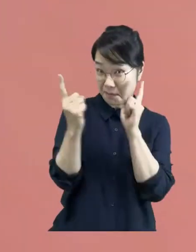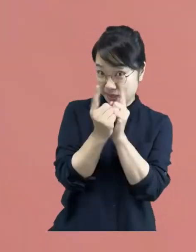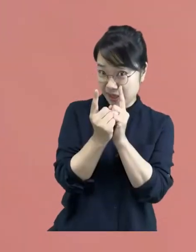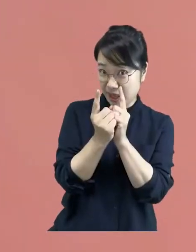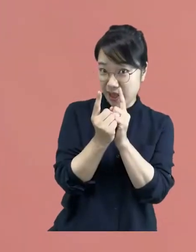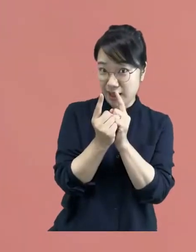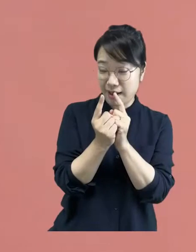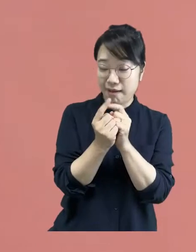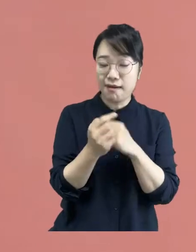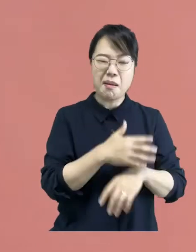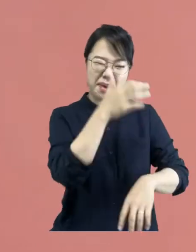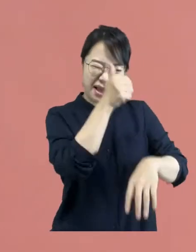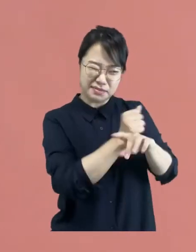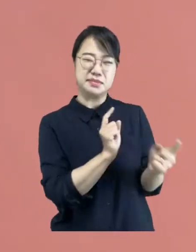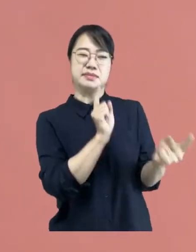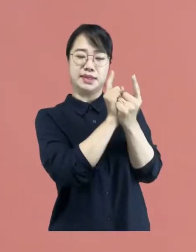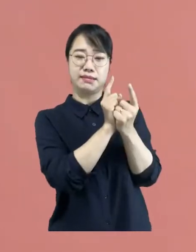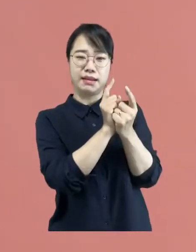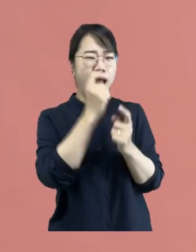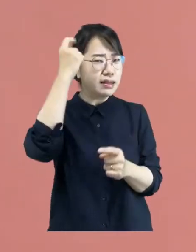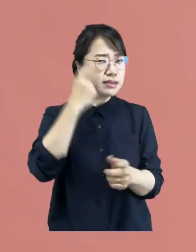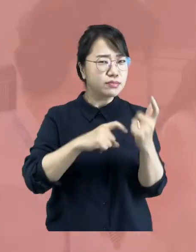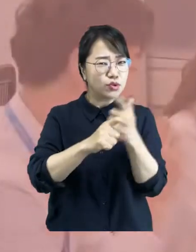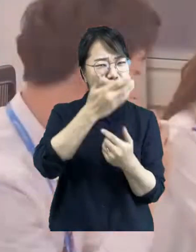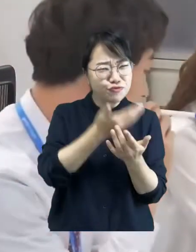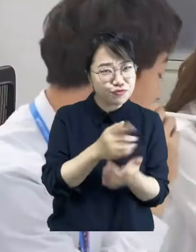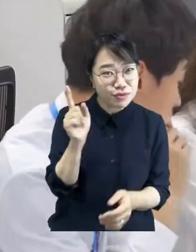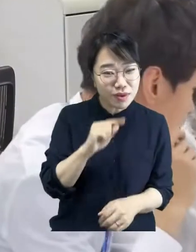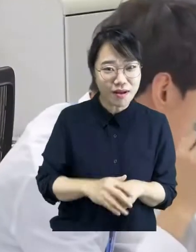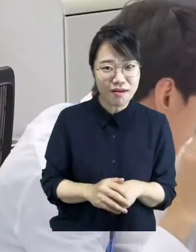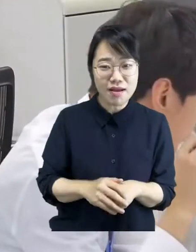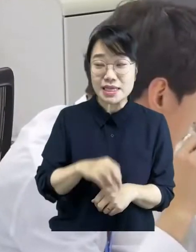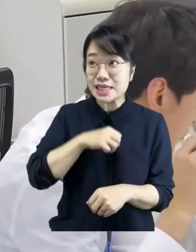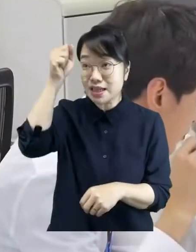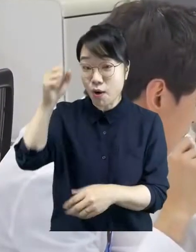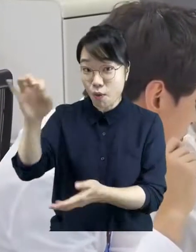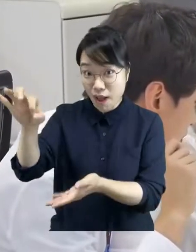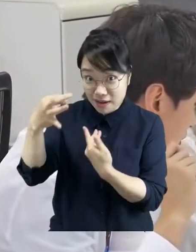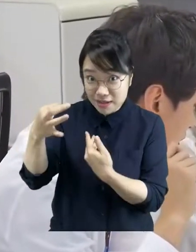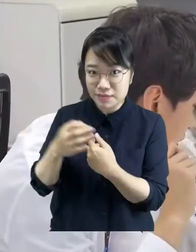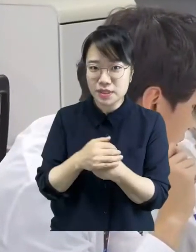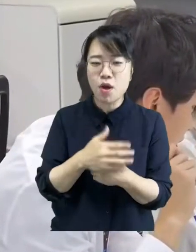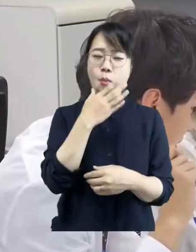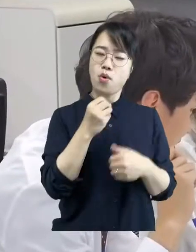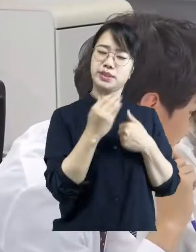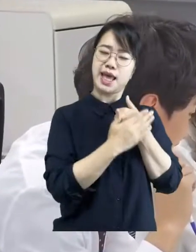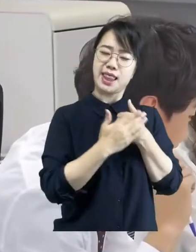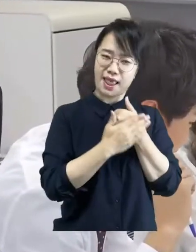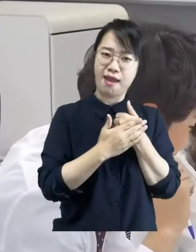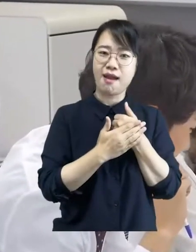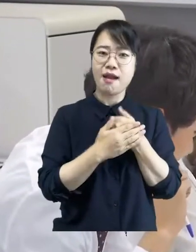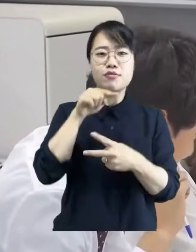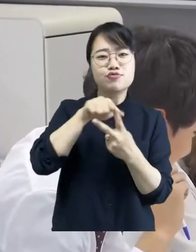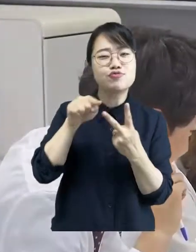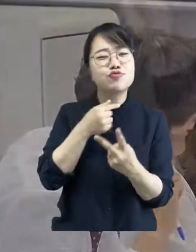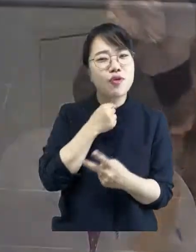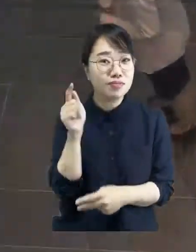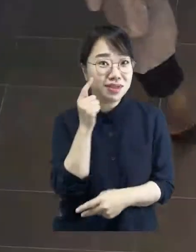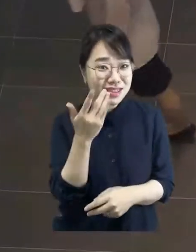첫인상과 마지막인상 중 더 중요한 건 뭘까? 성과급과 복지혜택 중 직원은 어떤 것을 더 원할까?